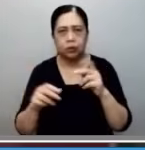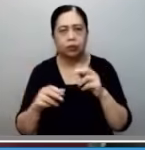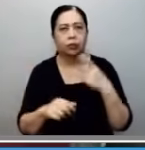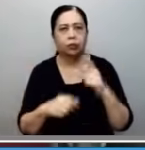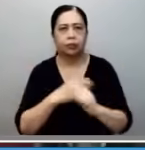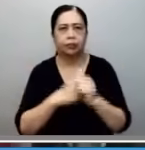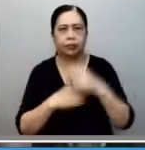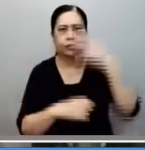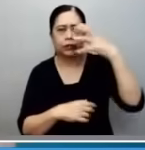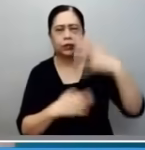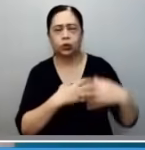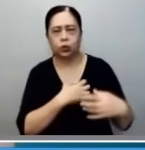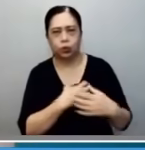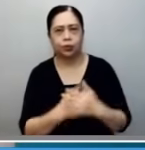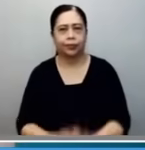heat stroke.